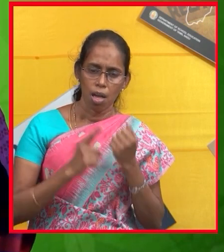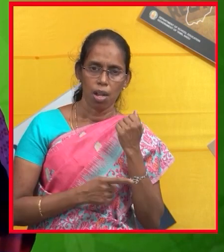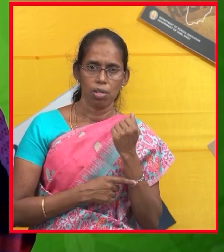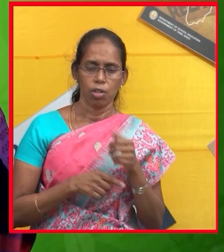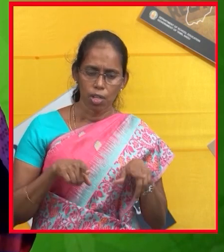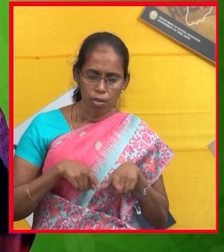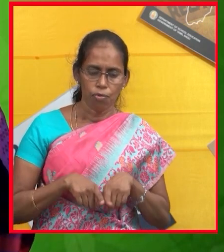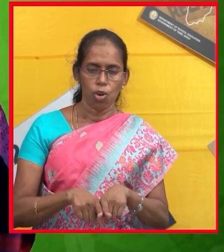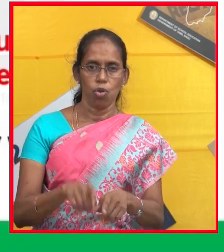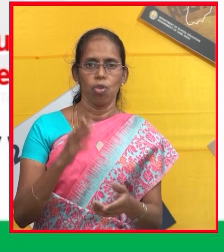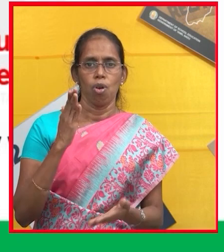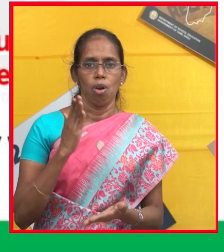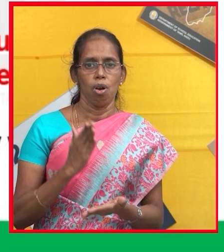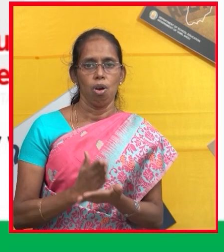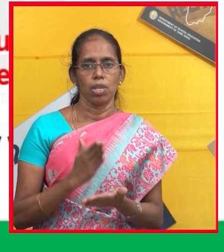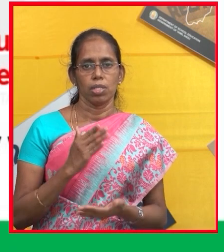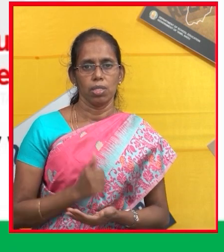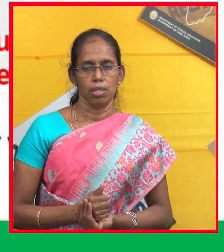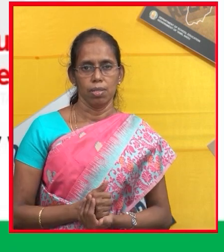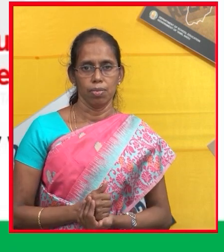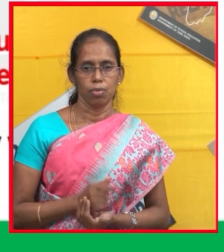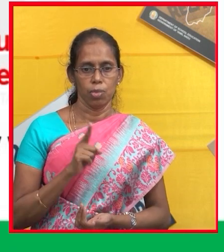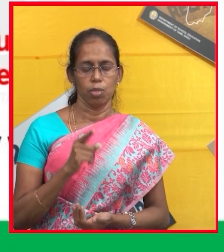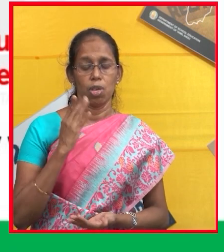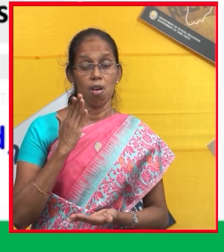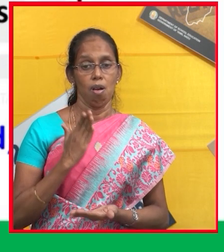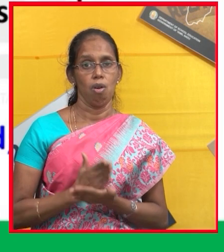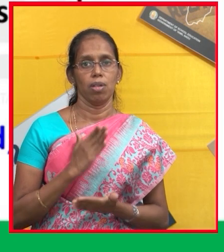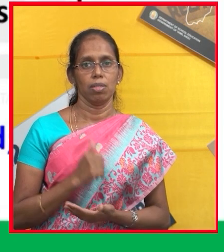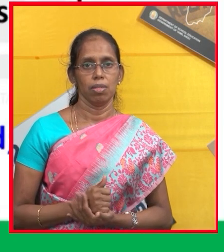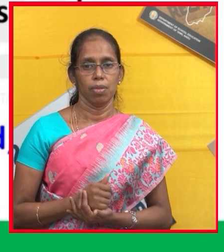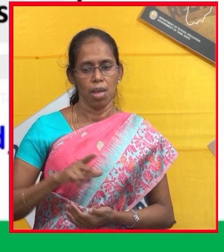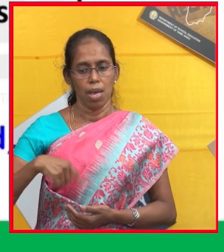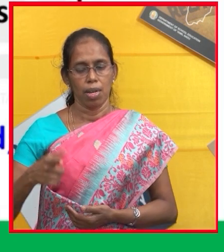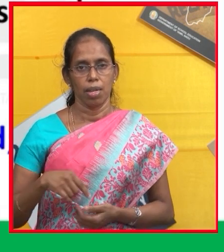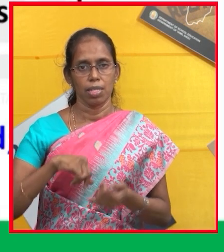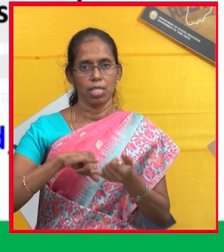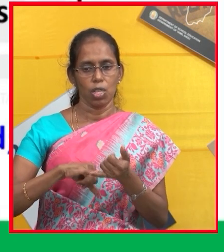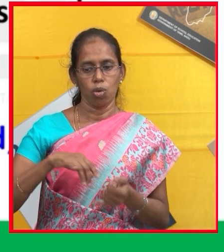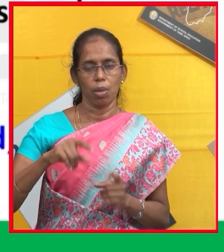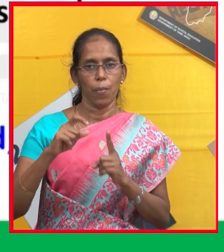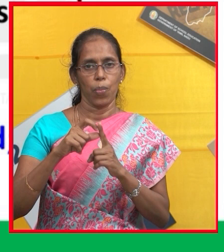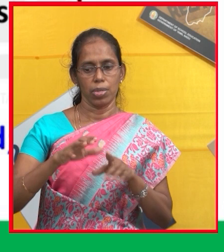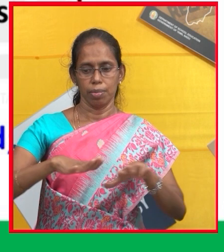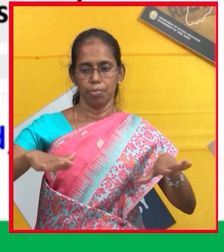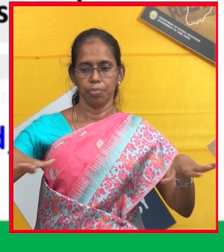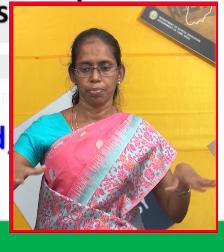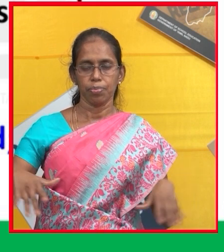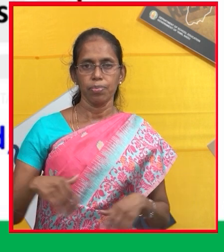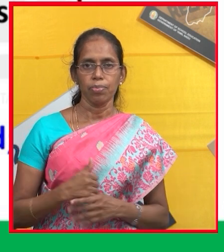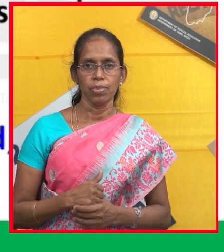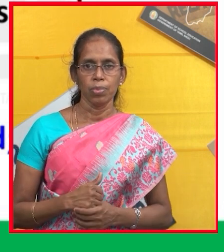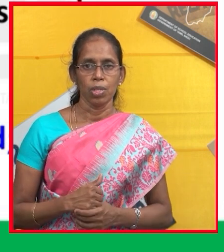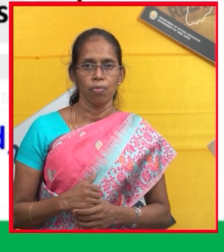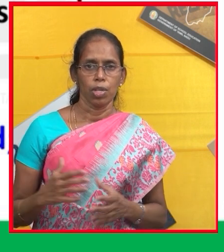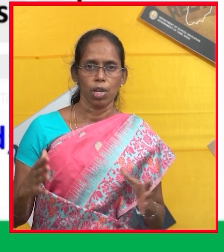வரைக்கும் கடைப்பிடிச்சாங்க அப்படின்னா என்ன குவாலிட்டி அது? ஹானஸ்டி, நேர்மை. நெக்ஸ்ட், இன் த சவுத் பசிபிக் we encountered